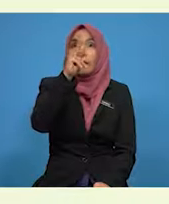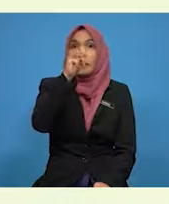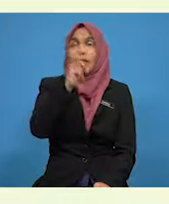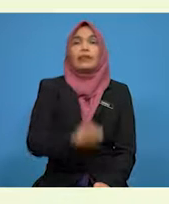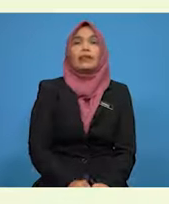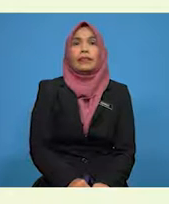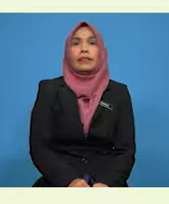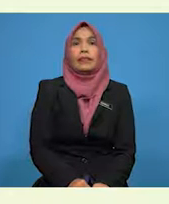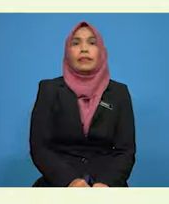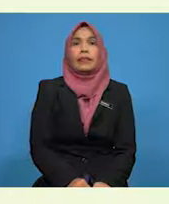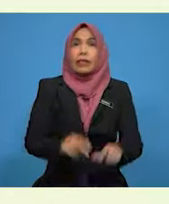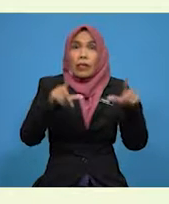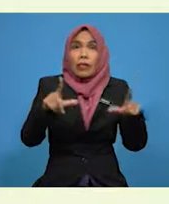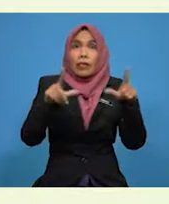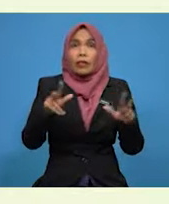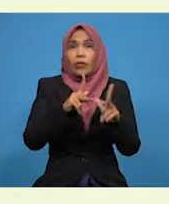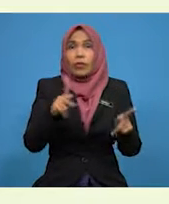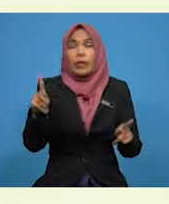Melakukan pemantauan perindukan.